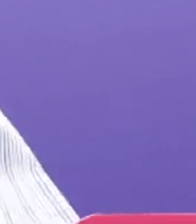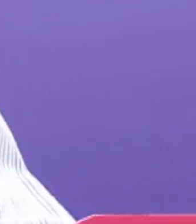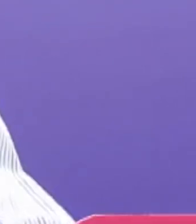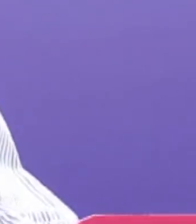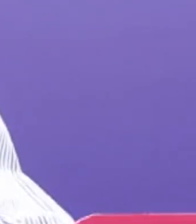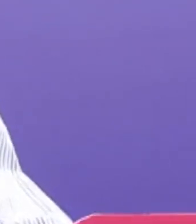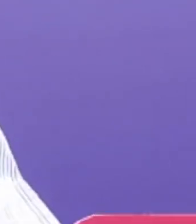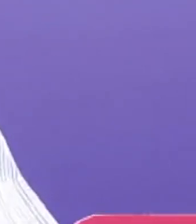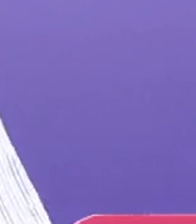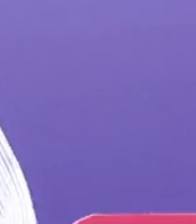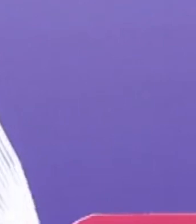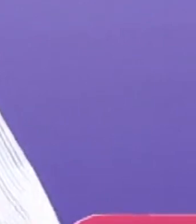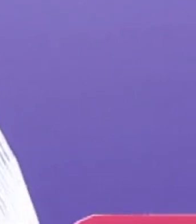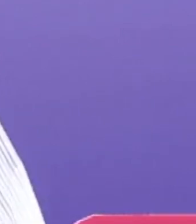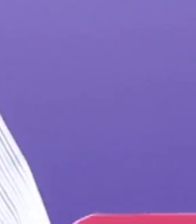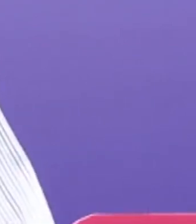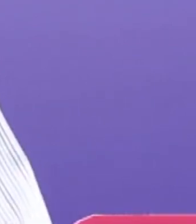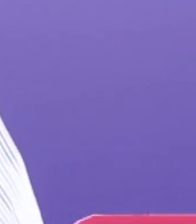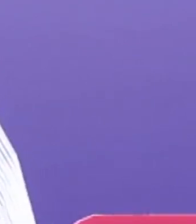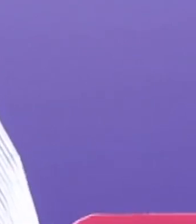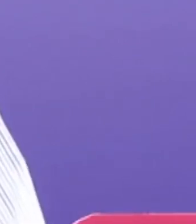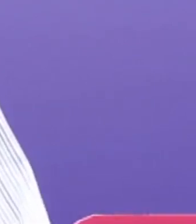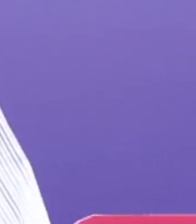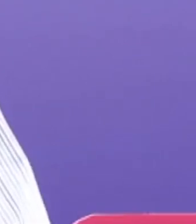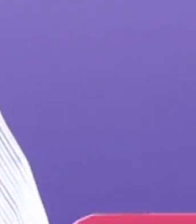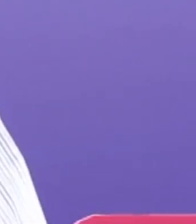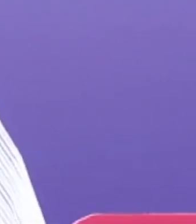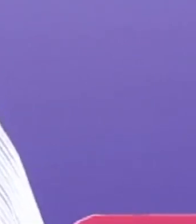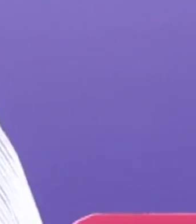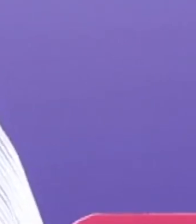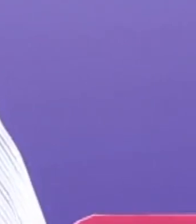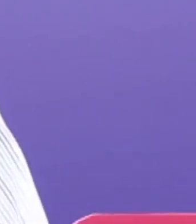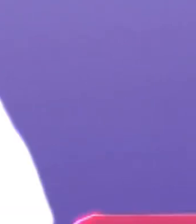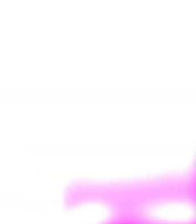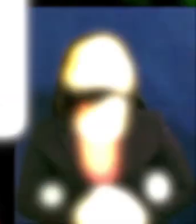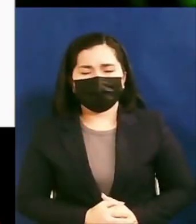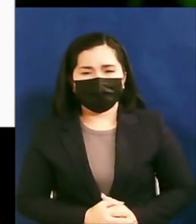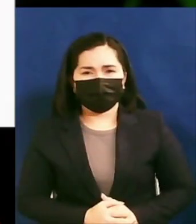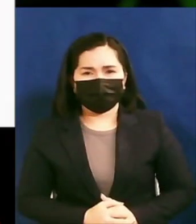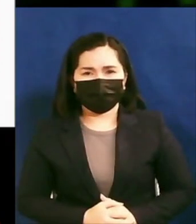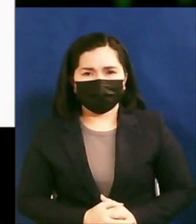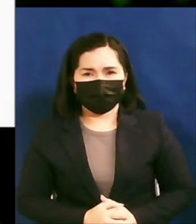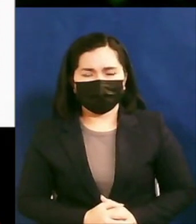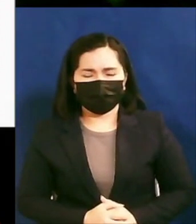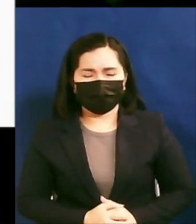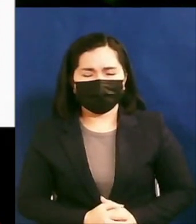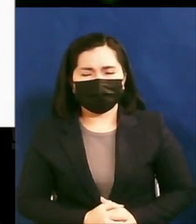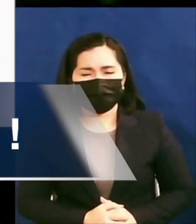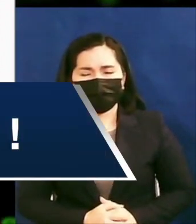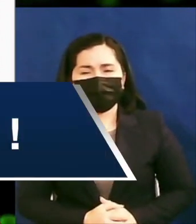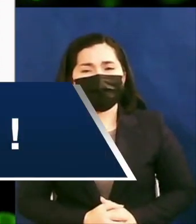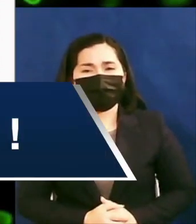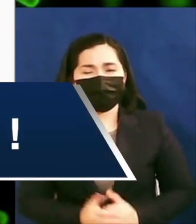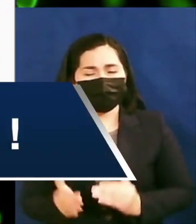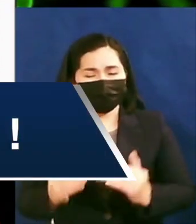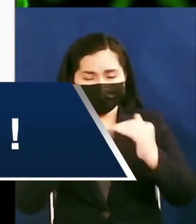ได้หรือไม่นะครับถ้าเงื่อนไขตรงตามหลักเกณฑ์แล้วเนี่ยไม่ต้องกังวลครับครับอีกประเด็นที่หลายท่านก็อา